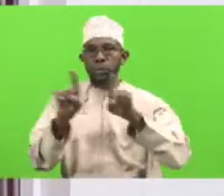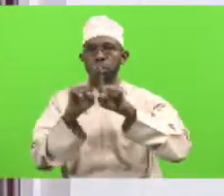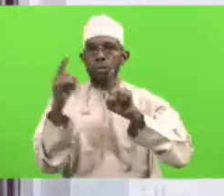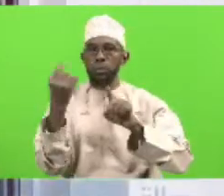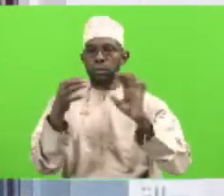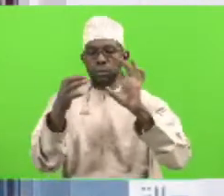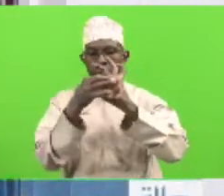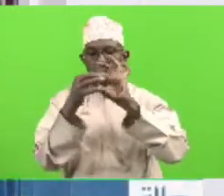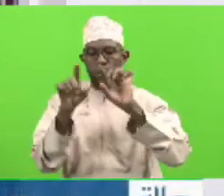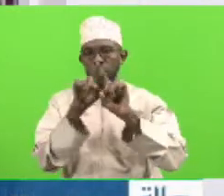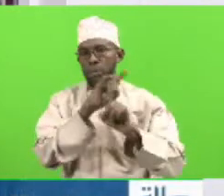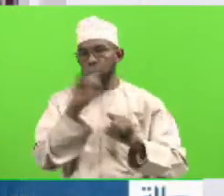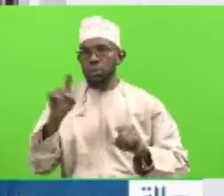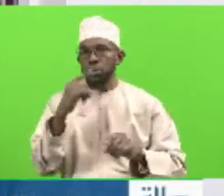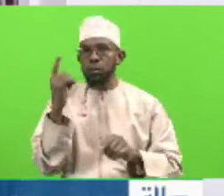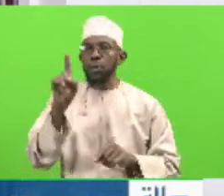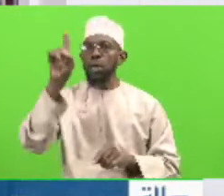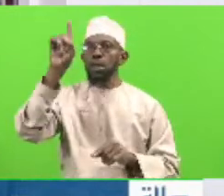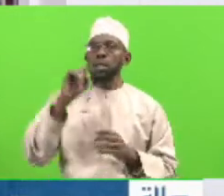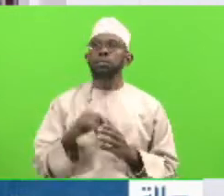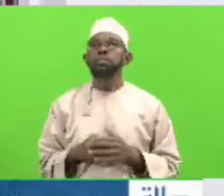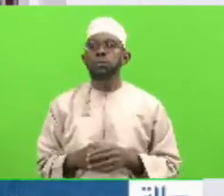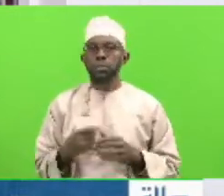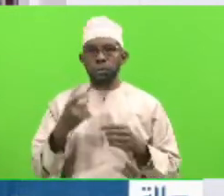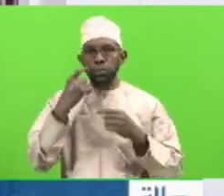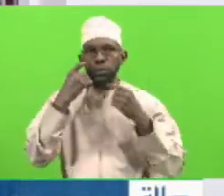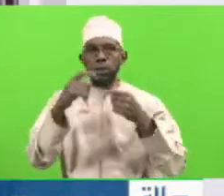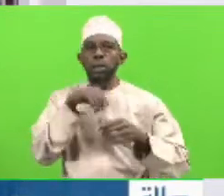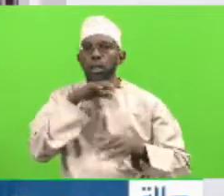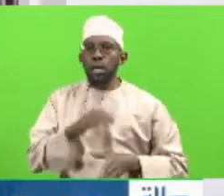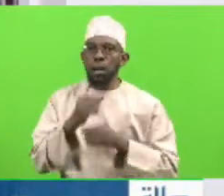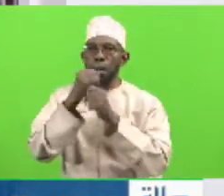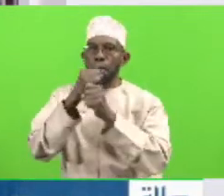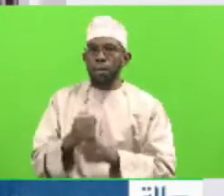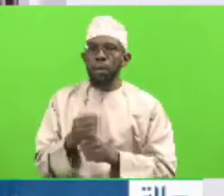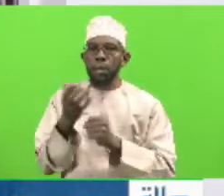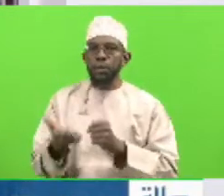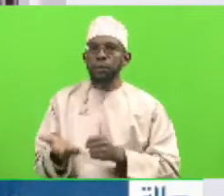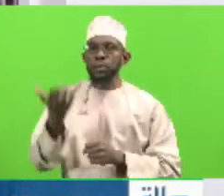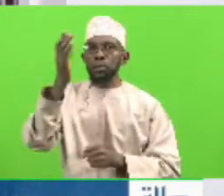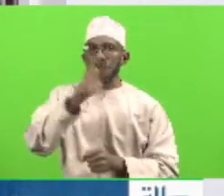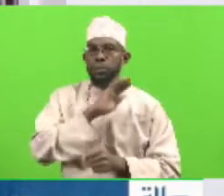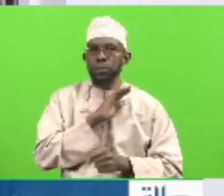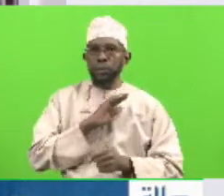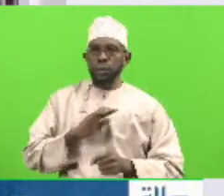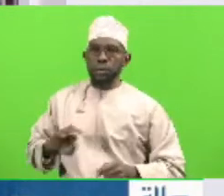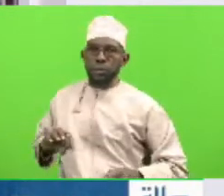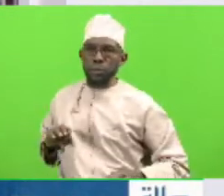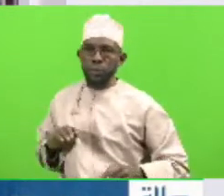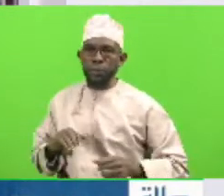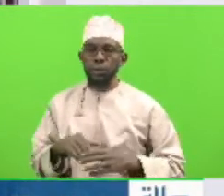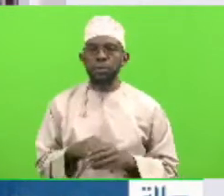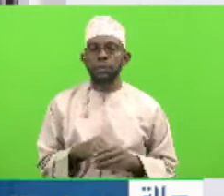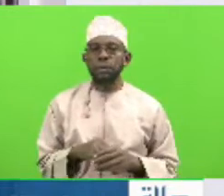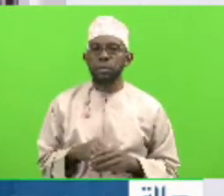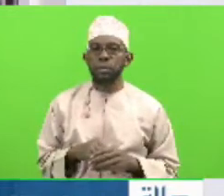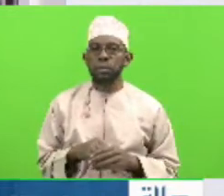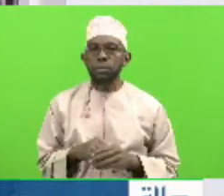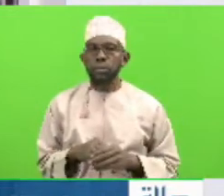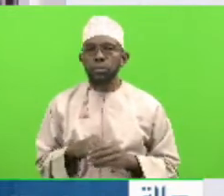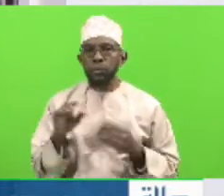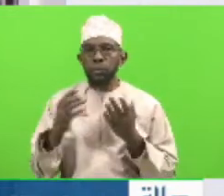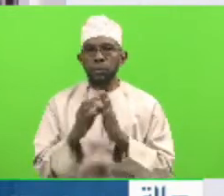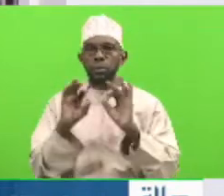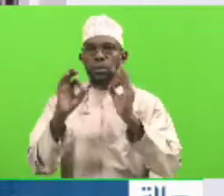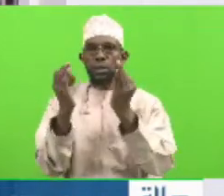وحده لا شريك له ولي الصالحين، وأشهد أن محمد عبده ورسوله صلى الله وسلم وبارك عليه وعلى